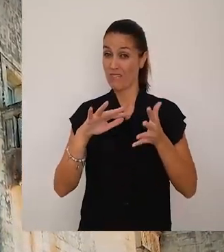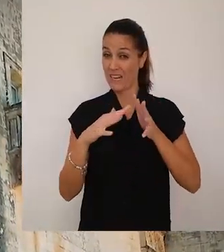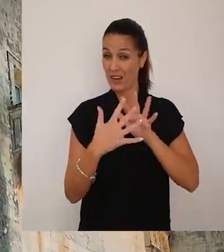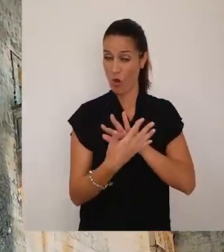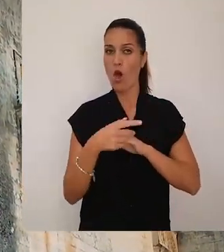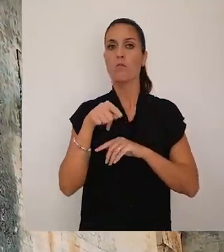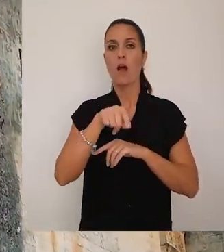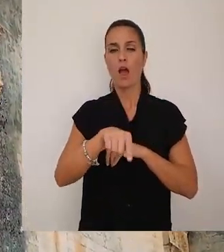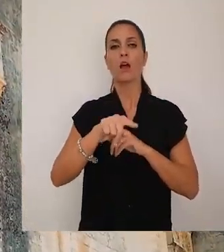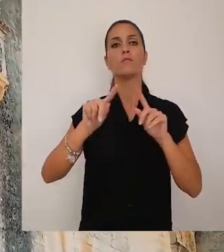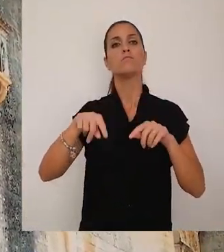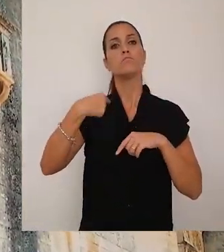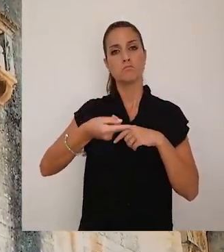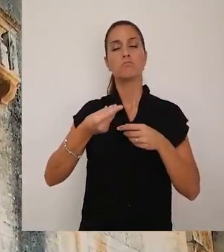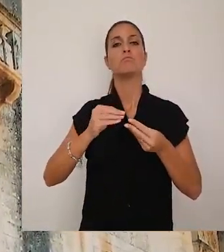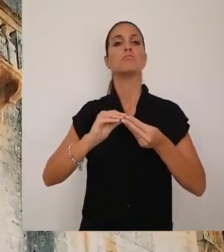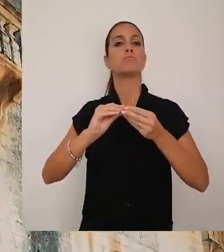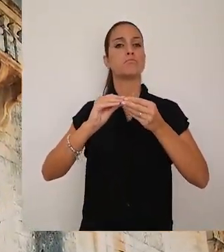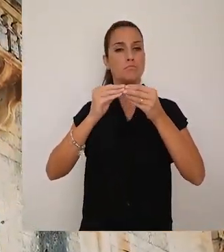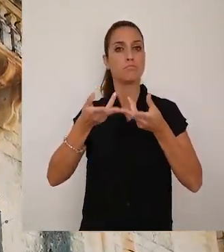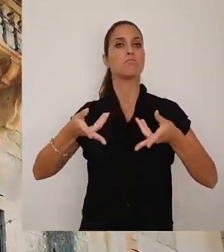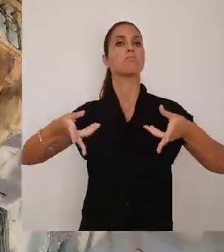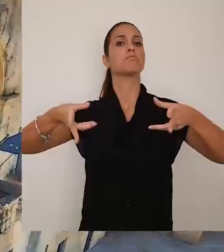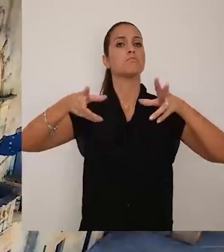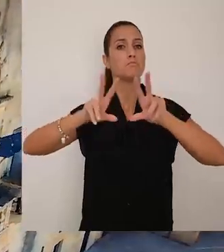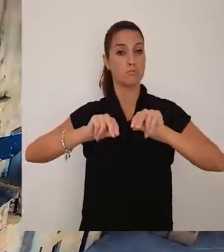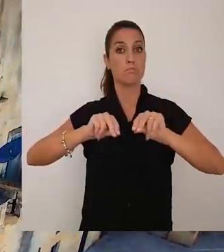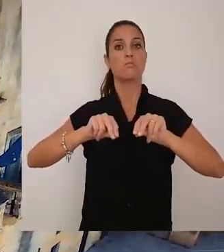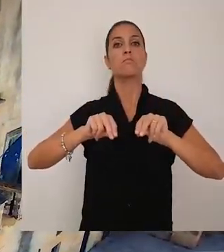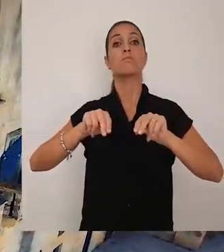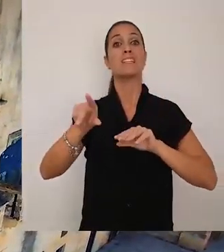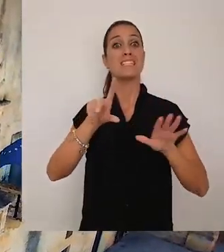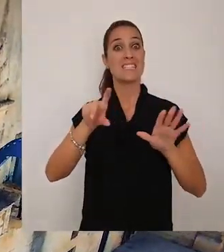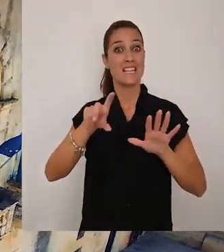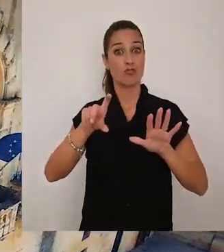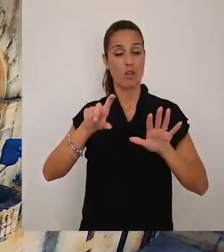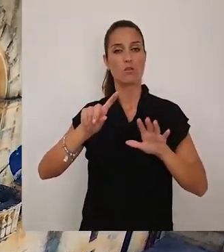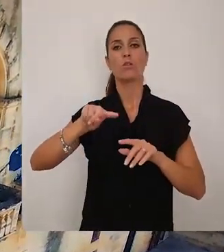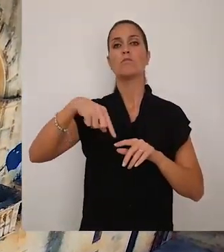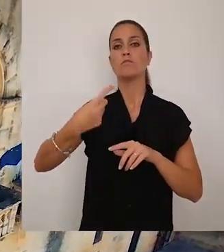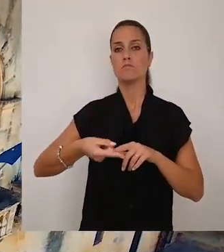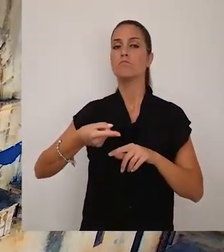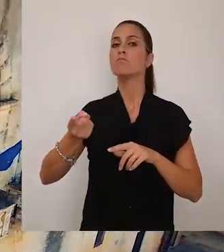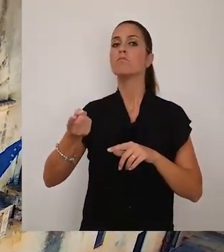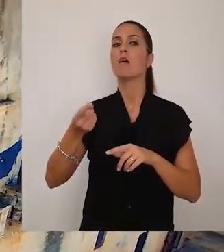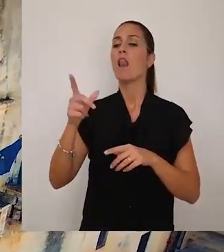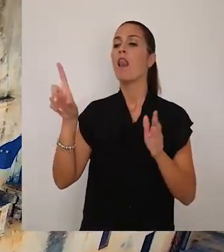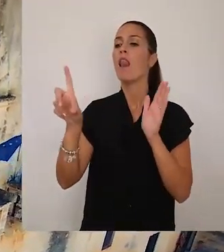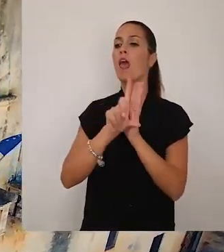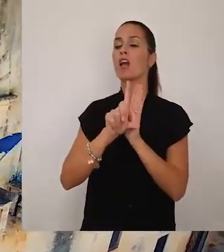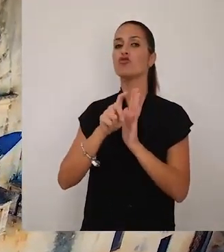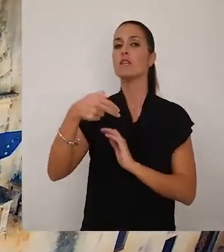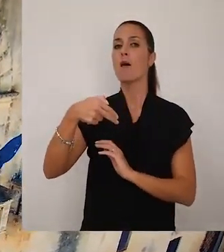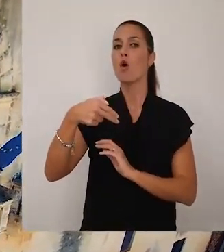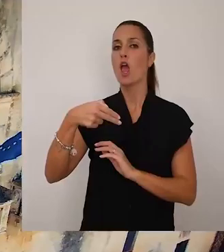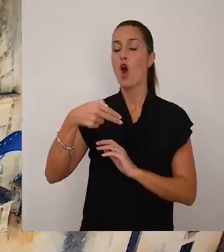rinnovata e riedificata nei primi anni del Settecento, per essere definitivamente soppressa e incamerata con l'attuazione delle leggi